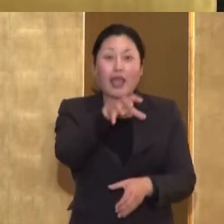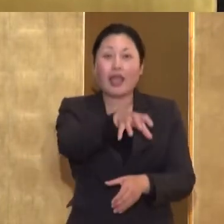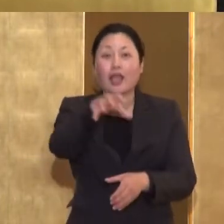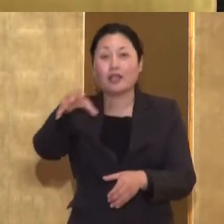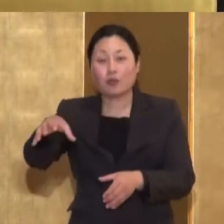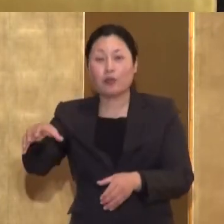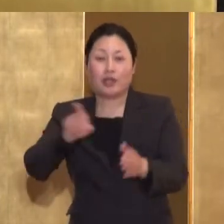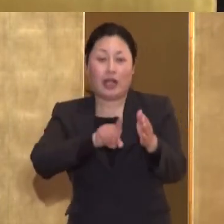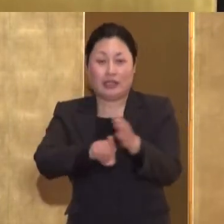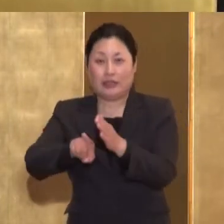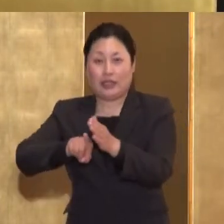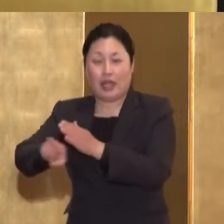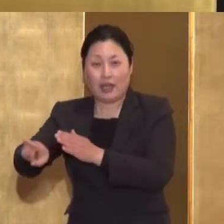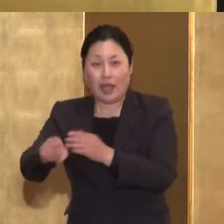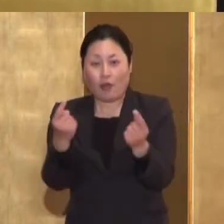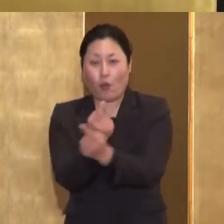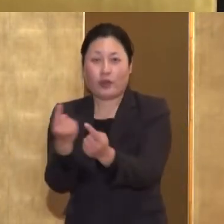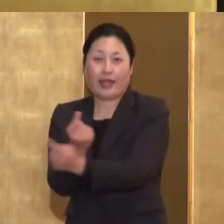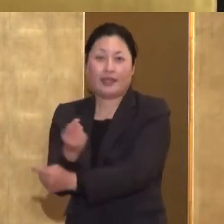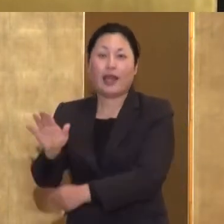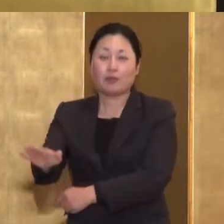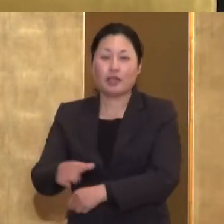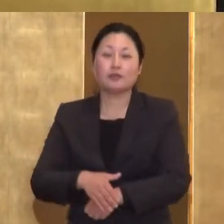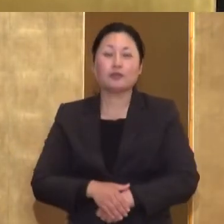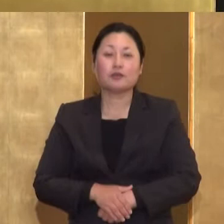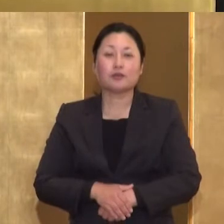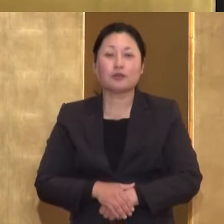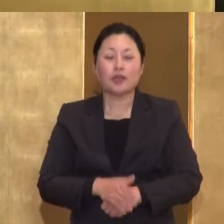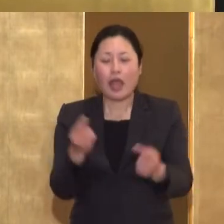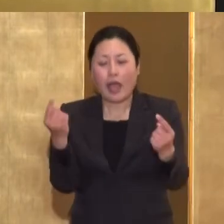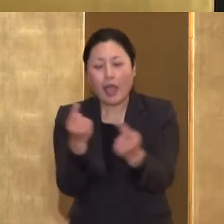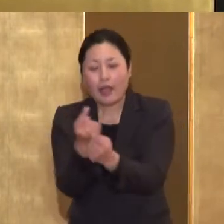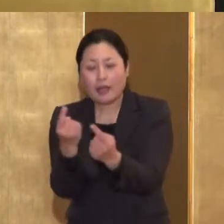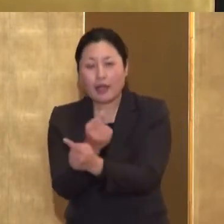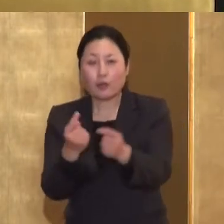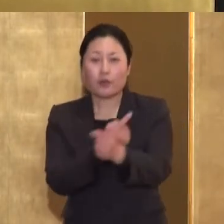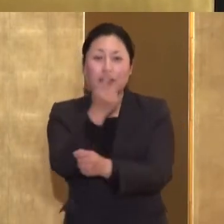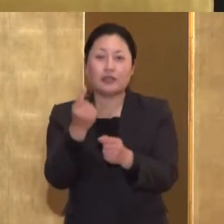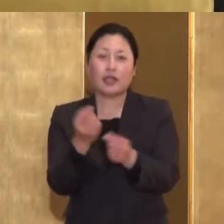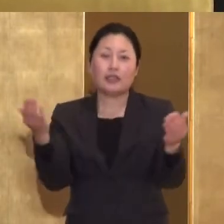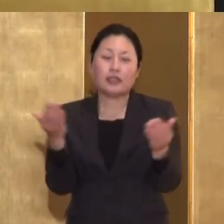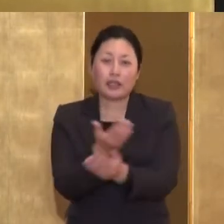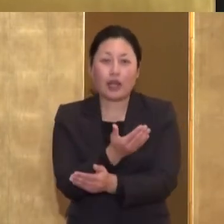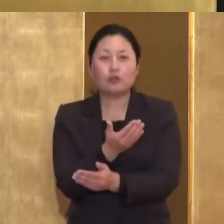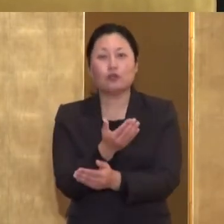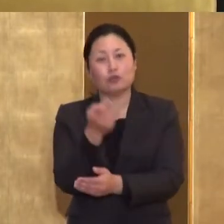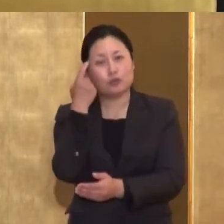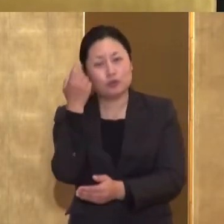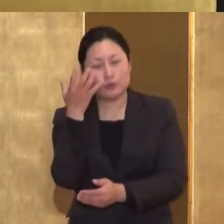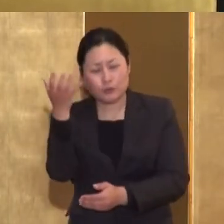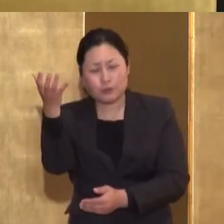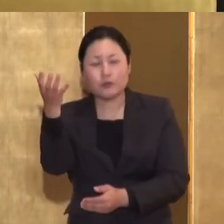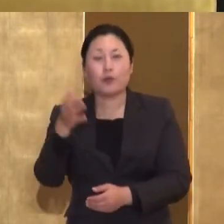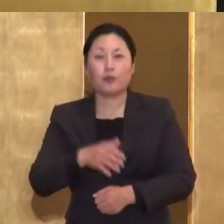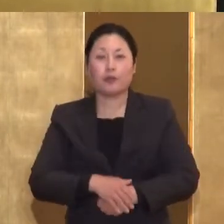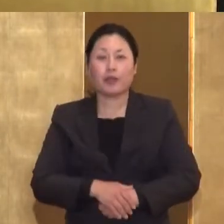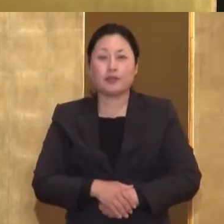国のリーダーが交代します。変化の1年となることが予想され